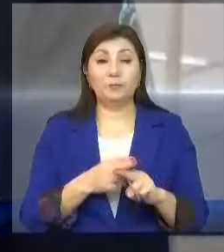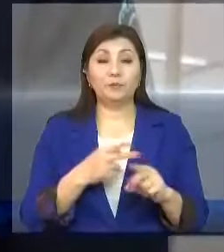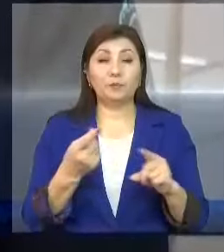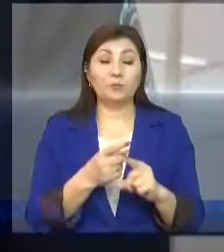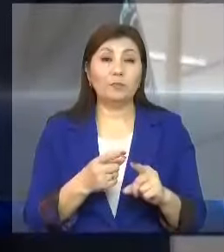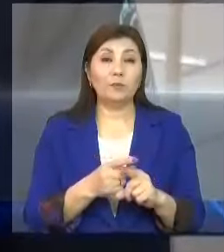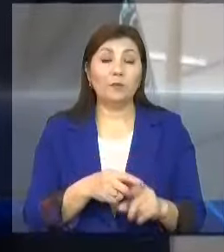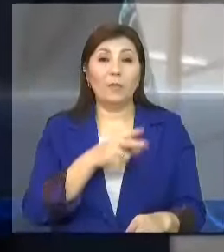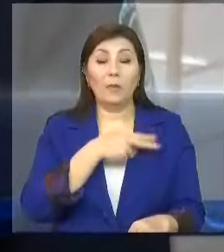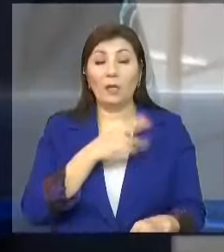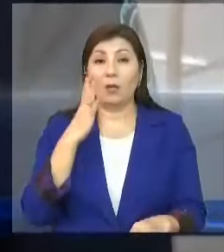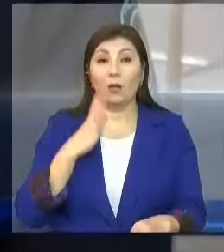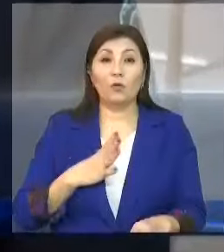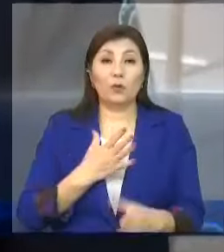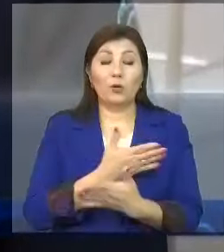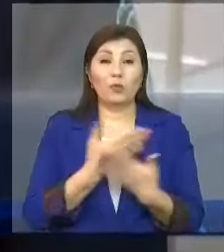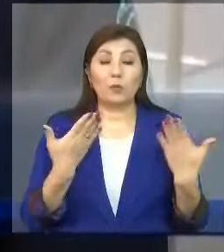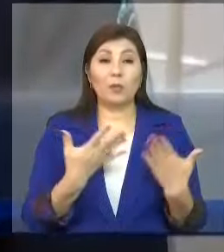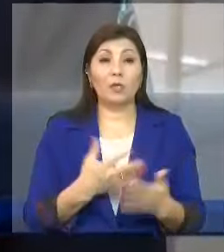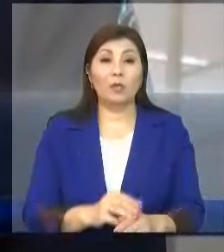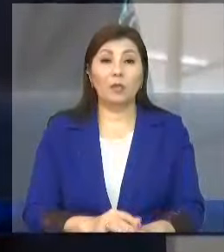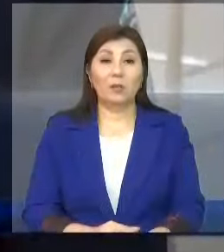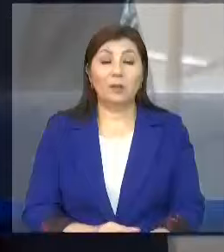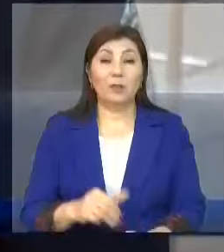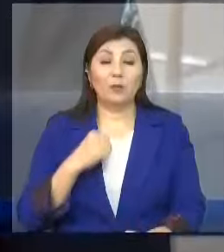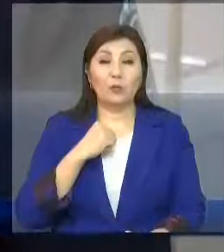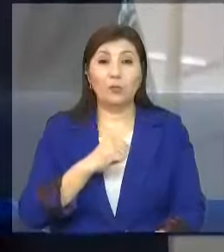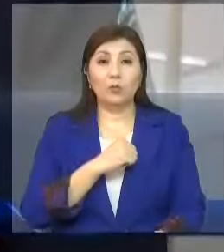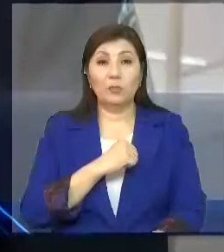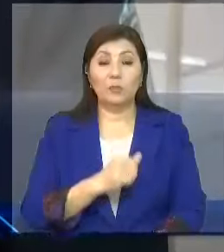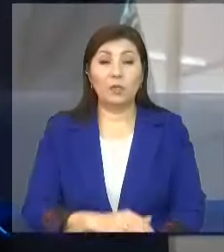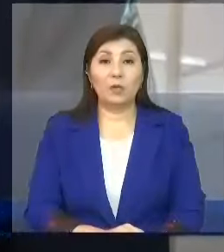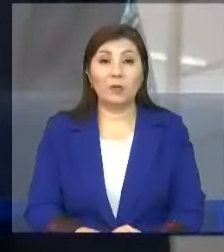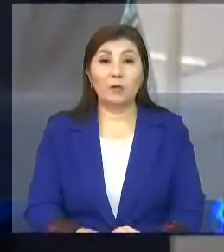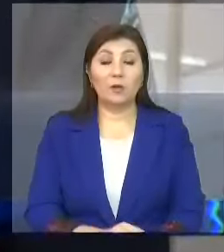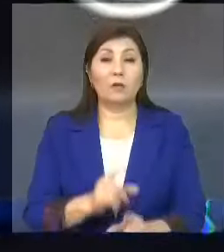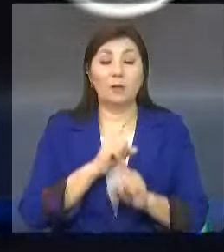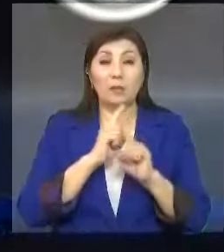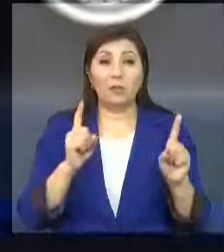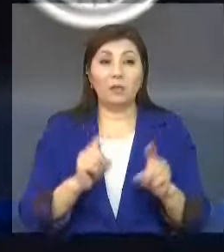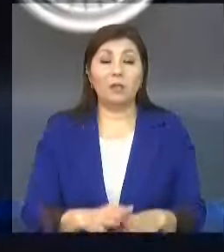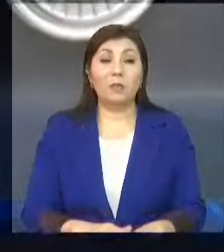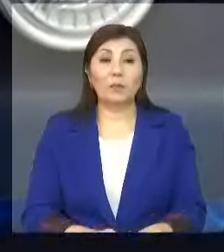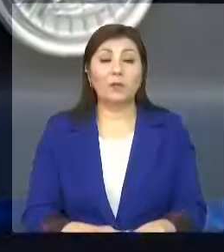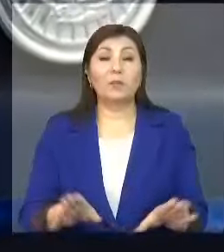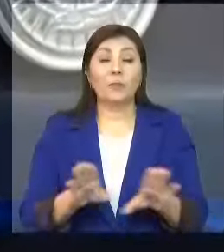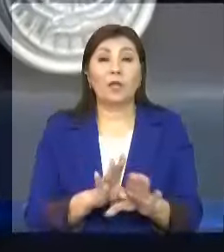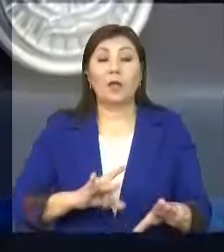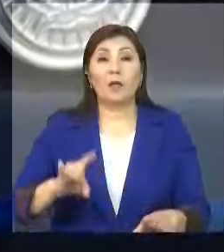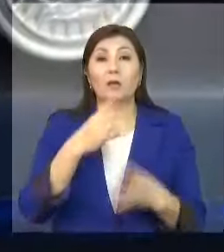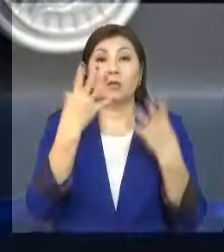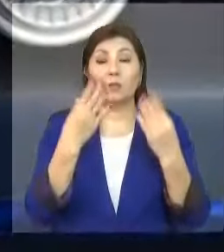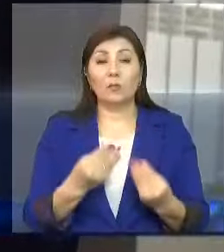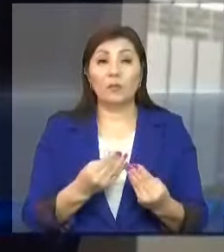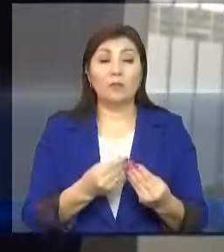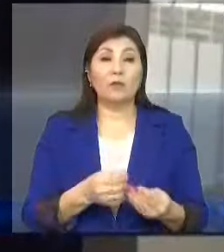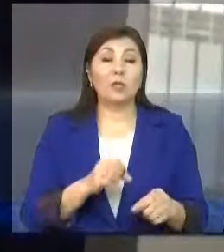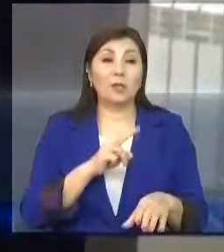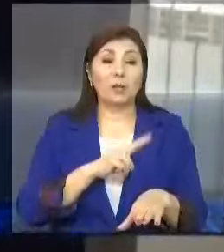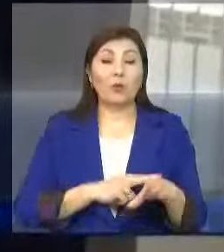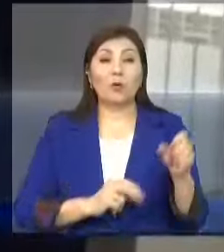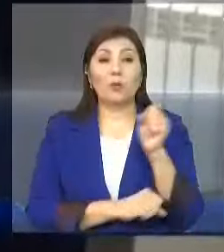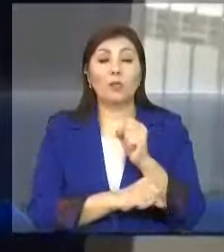марапат ештеңе күткен жоқпын. Өзіме де шын айтсам таңғалдым. Айтып өтейік, республика күніне құқық қорғау